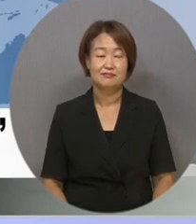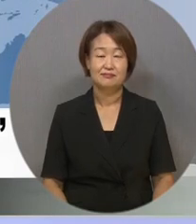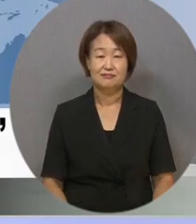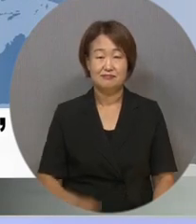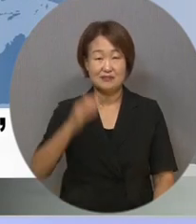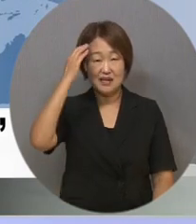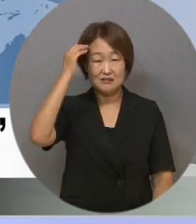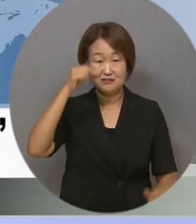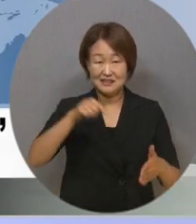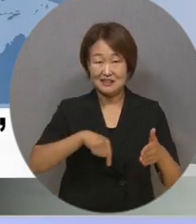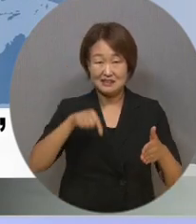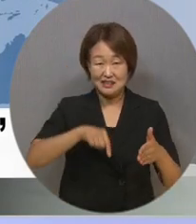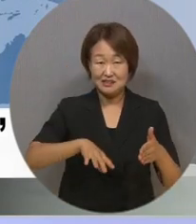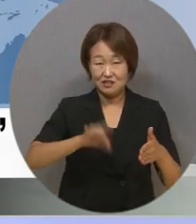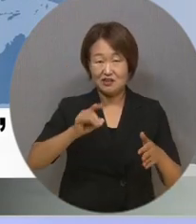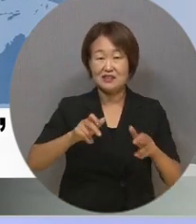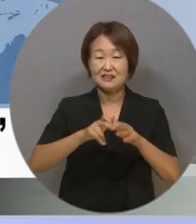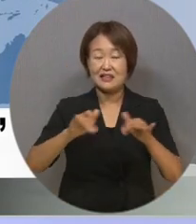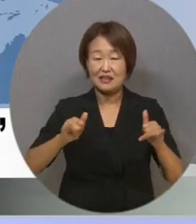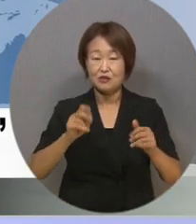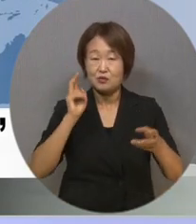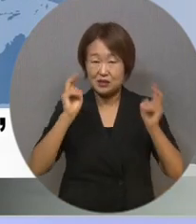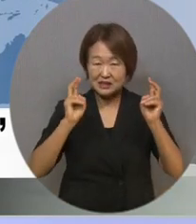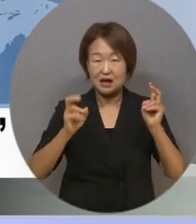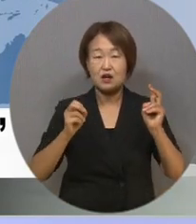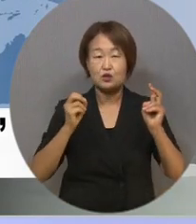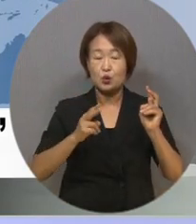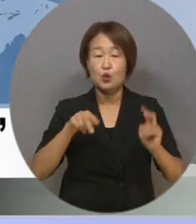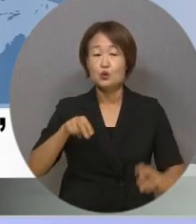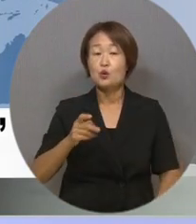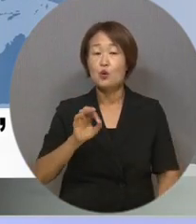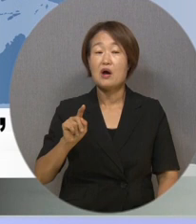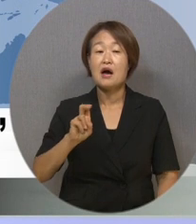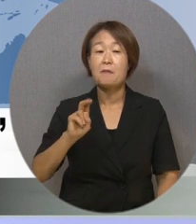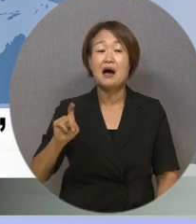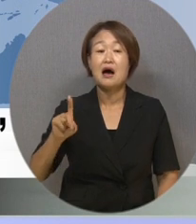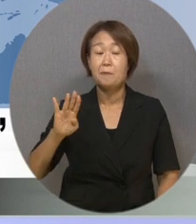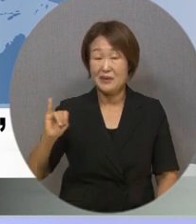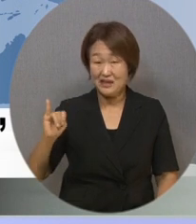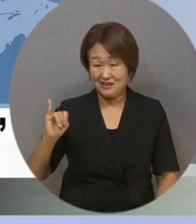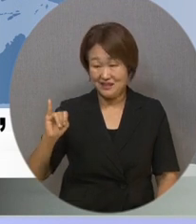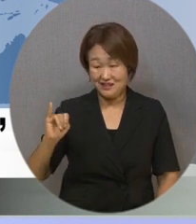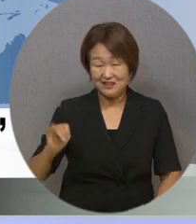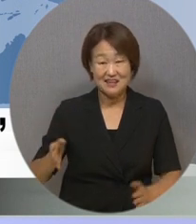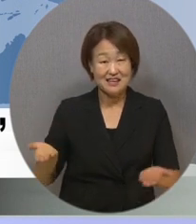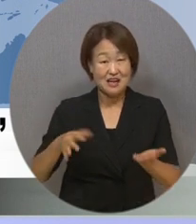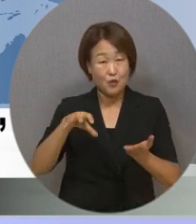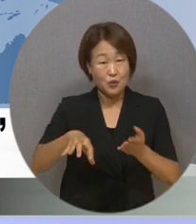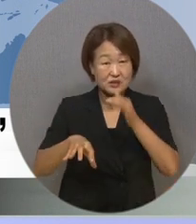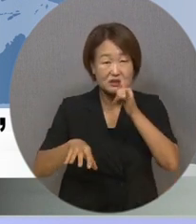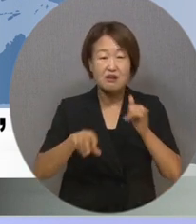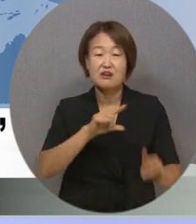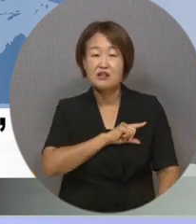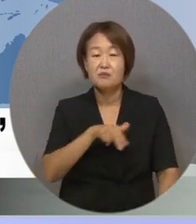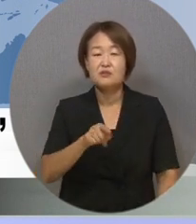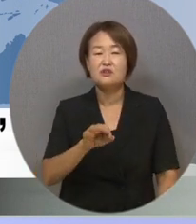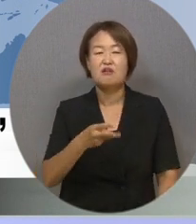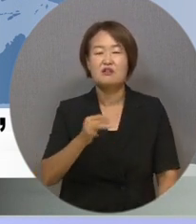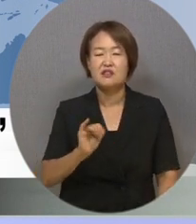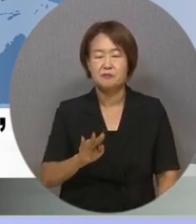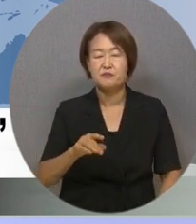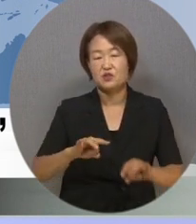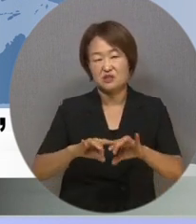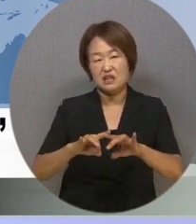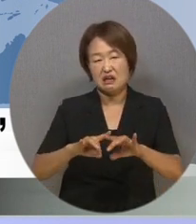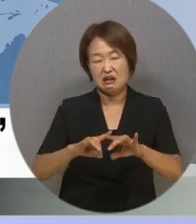국내 첫 장애인 기업이자 소아마비 장애인들의 산실로 불렸던 적립전자가 경영 여건 악화로 결국 문을 닫게